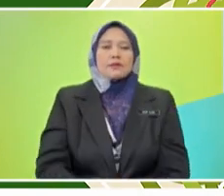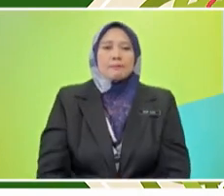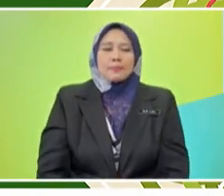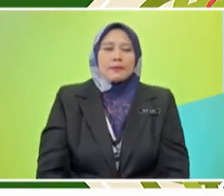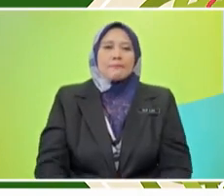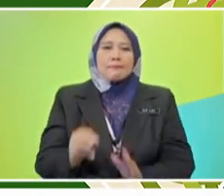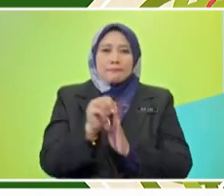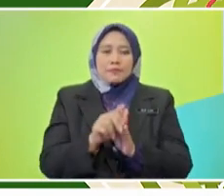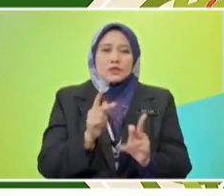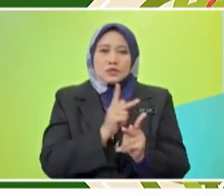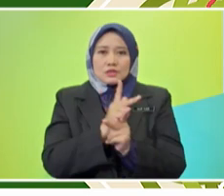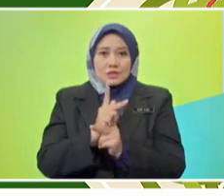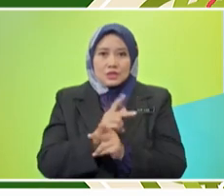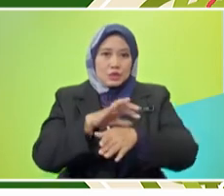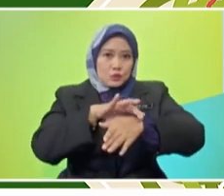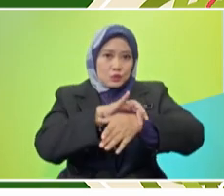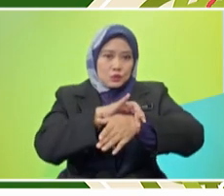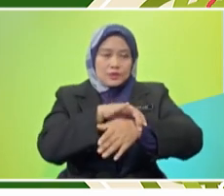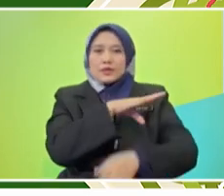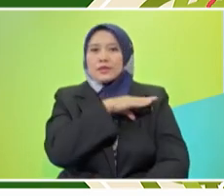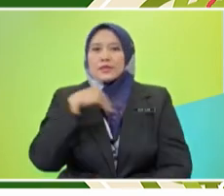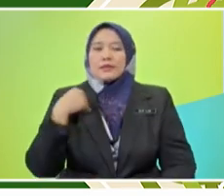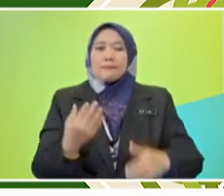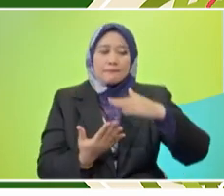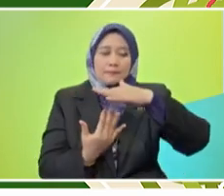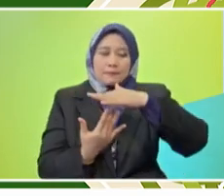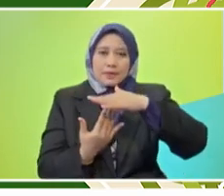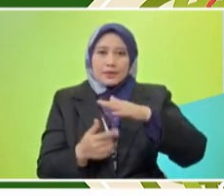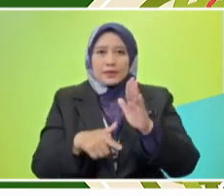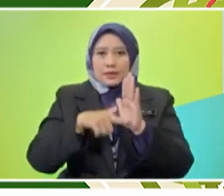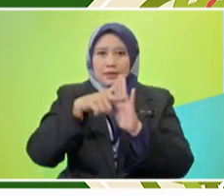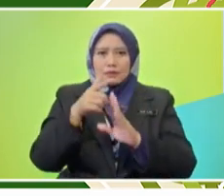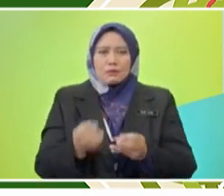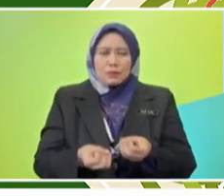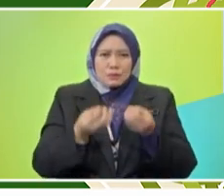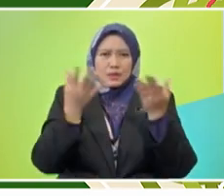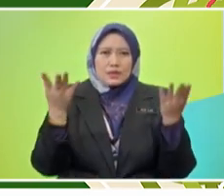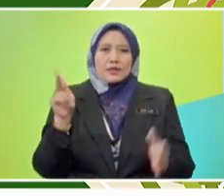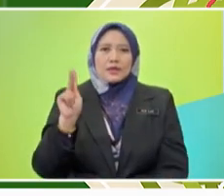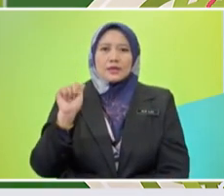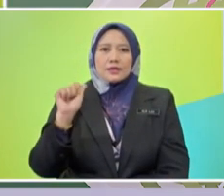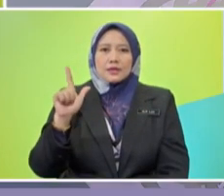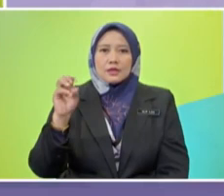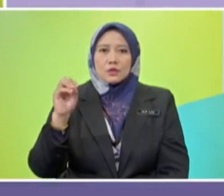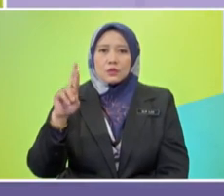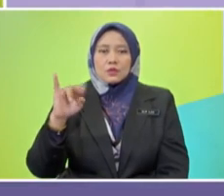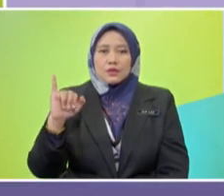banyak kalori. Baik, terima kasih Alisha. Alisha cuba sebutkan makanan yang ada pada